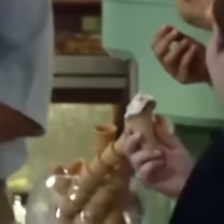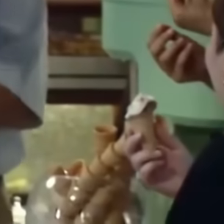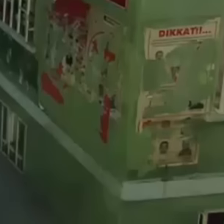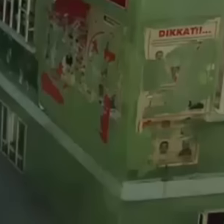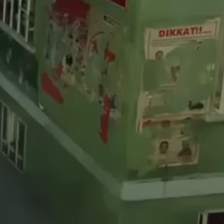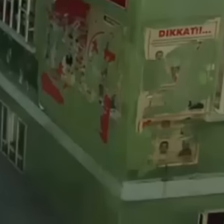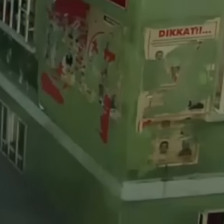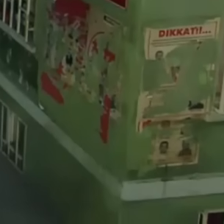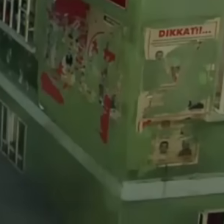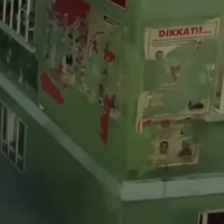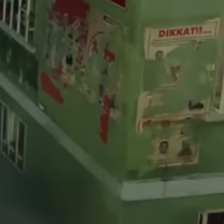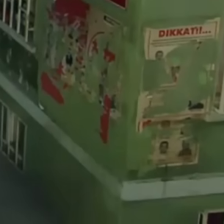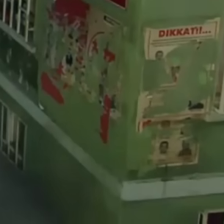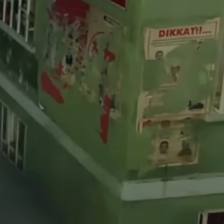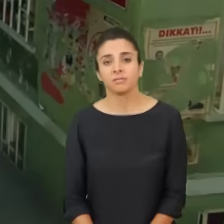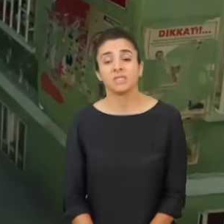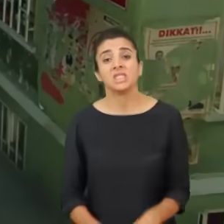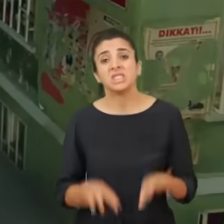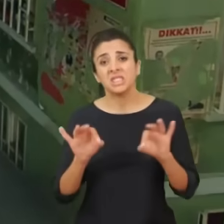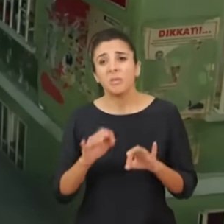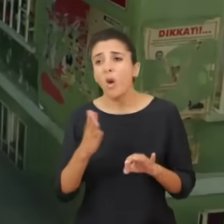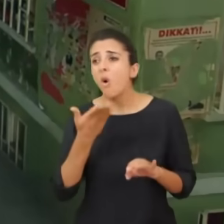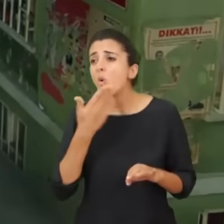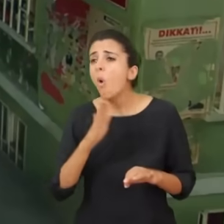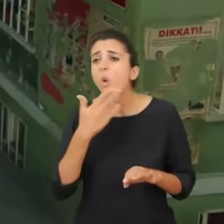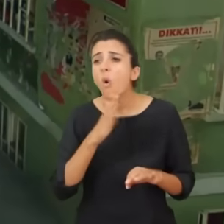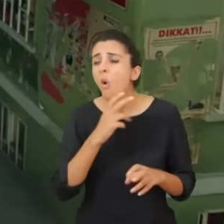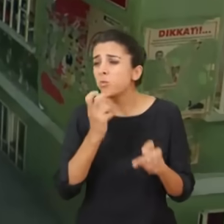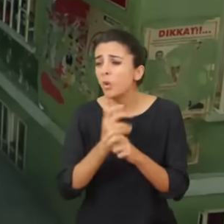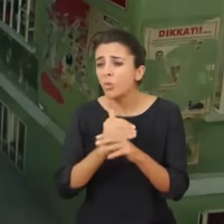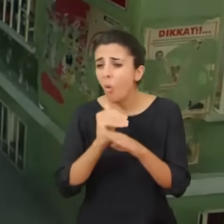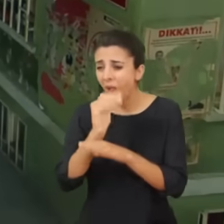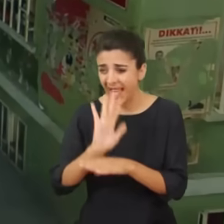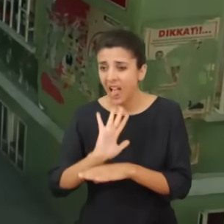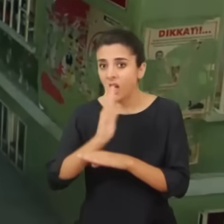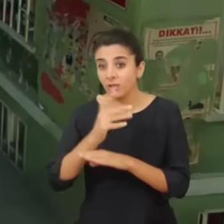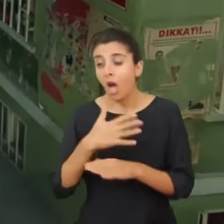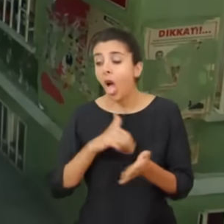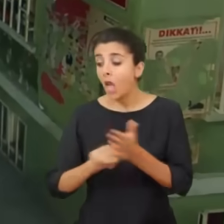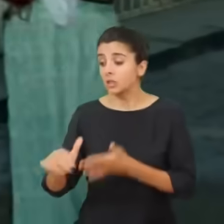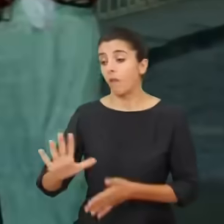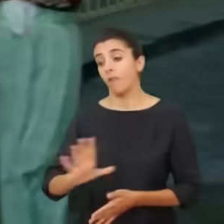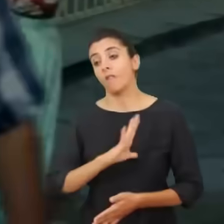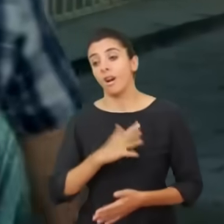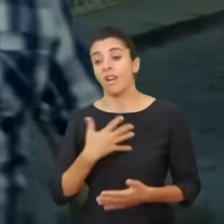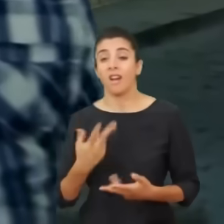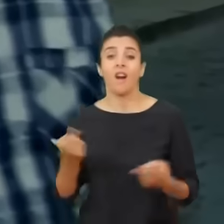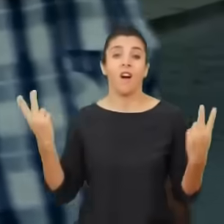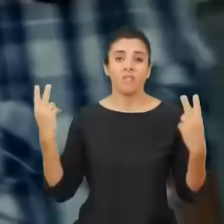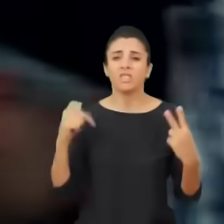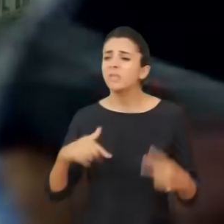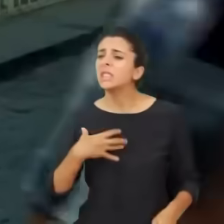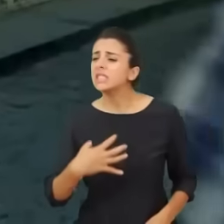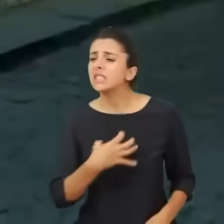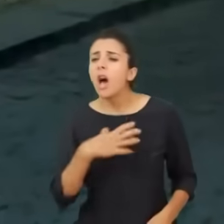uzatıyor. Karşıda Pamuk Şekerci. Artık o yokluk günleri geçti. Her şeyimiz var diye övünüyoruz ama şimdi sahip